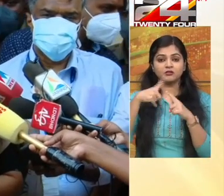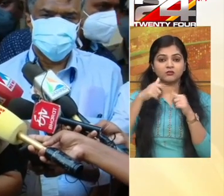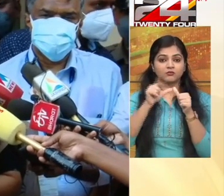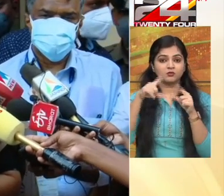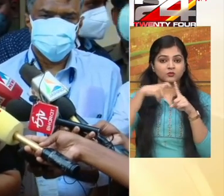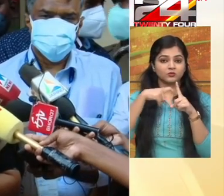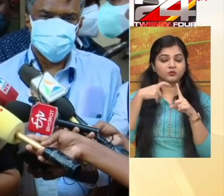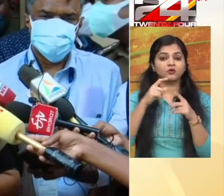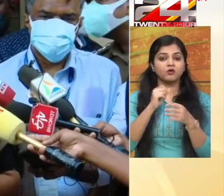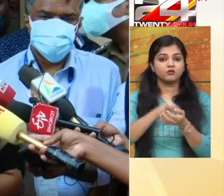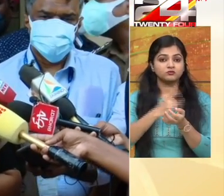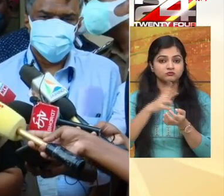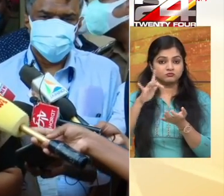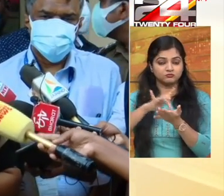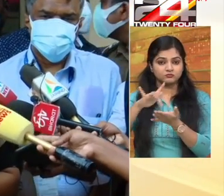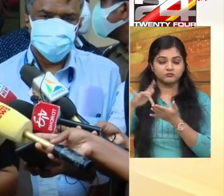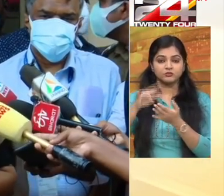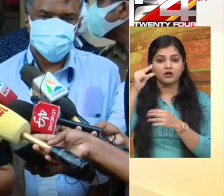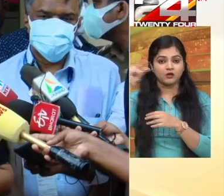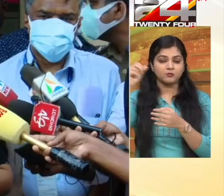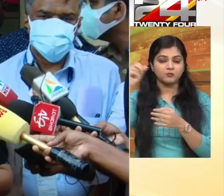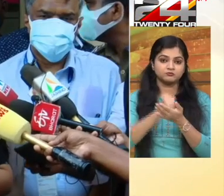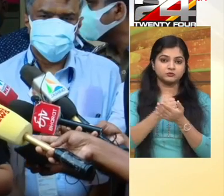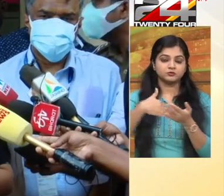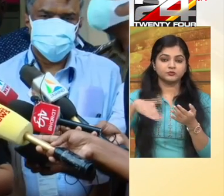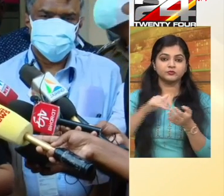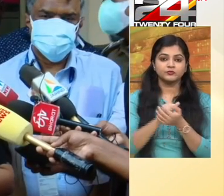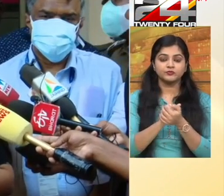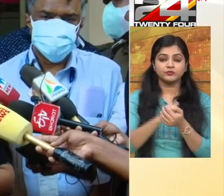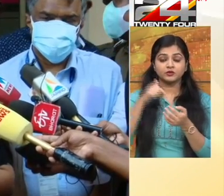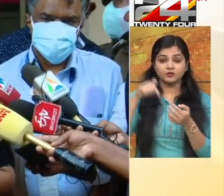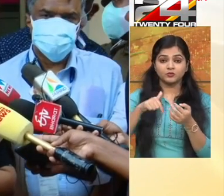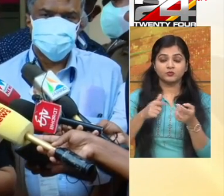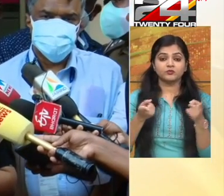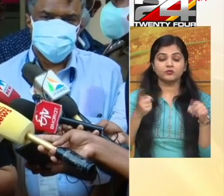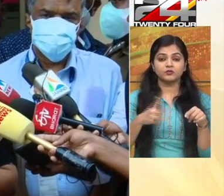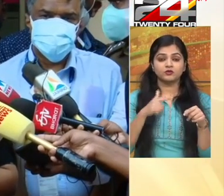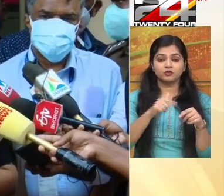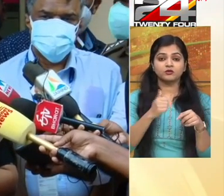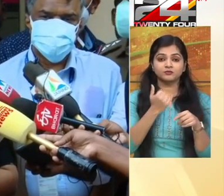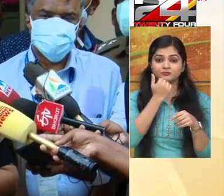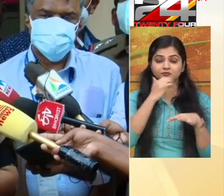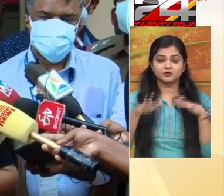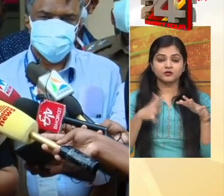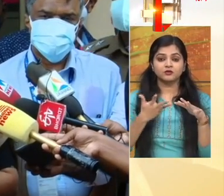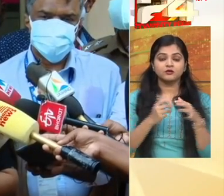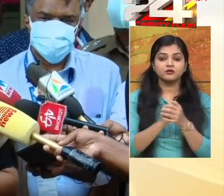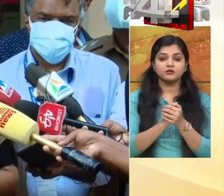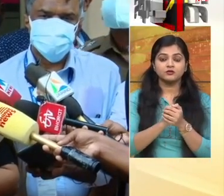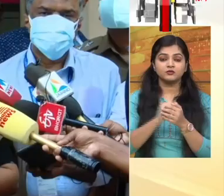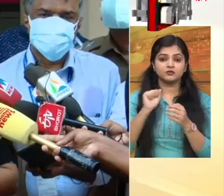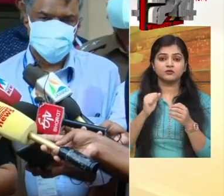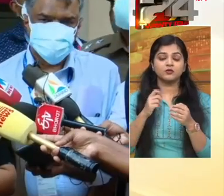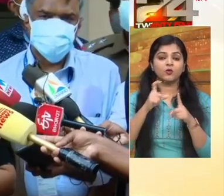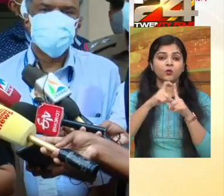ഹോസ്പിറ്റൽസിലും ആവശ്യമായിട്ട് സ്ഥാപിക്കണം. അതോടൊപ്പം തന്നെ പ്രധാനപ്പെട്ട ഒരു കാര്യമാണ്, ഇപ്പോൾ തന്നെ ഇവിടുത്തെ ഒരു കുറ്റകൃത്യത്തിൻ്റെ സ്വഭാവം, അവർ ഒരു